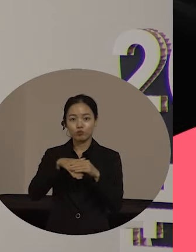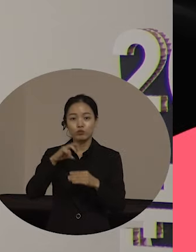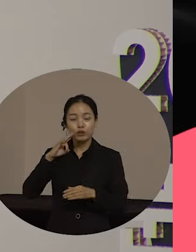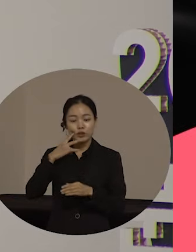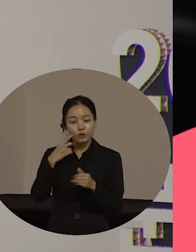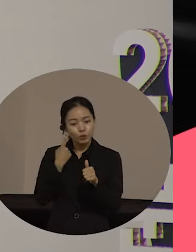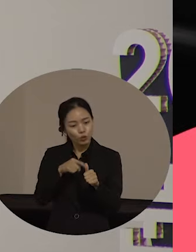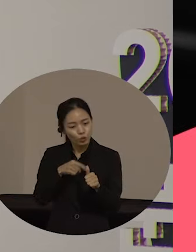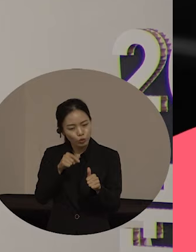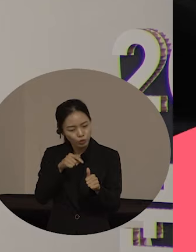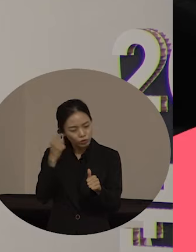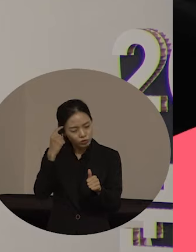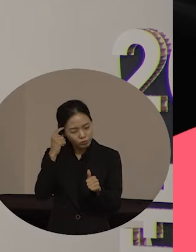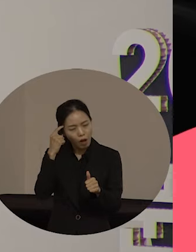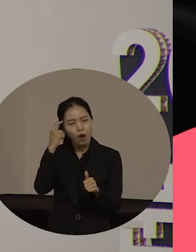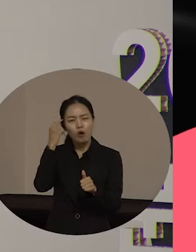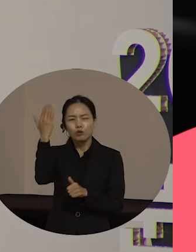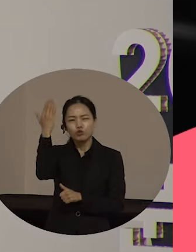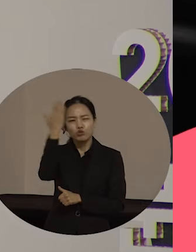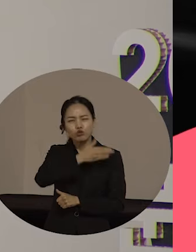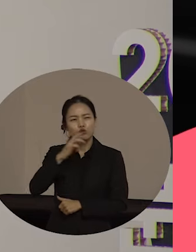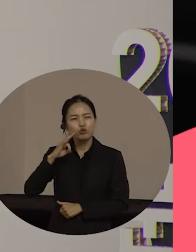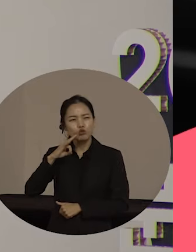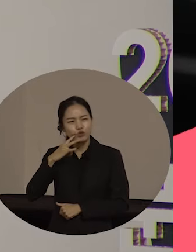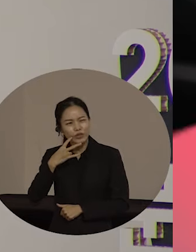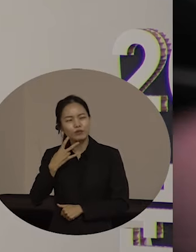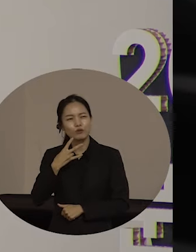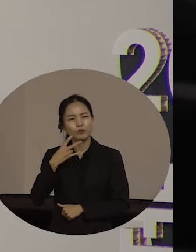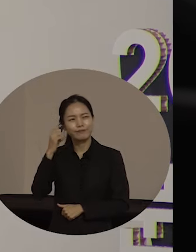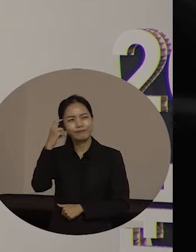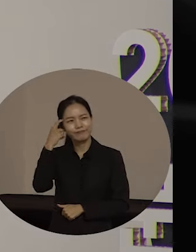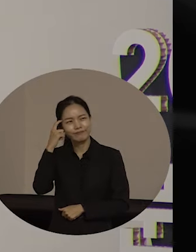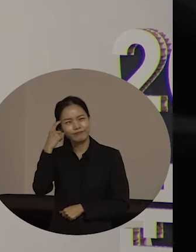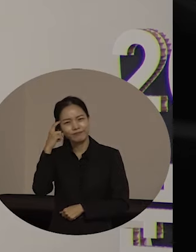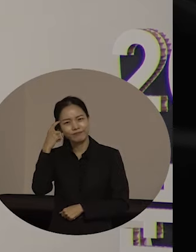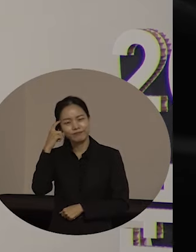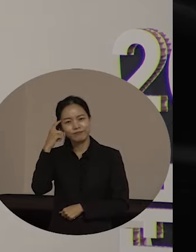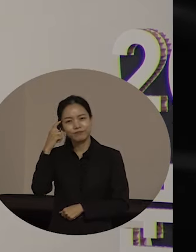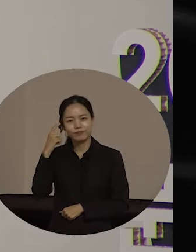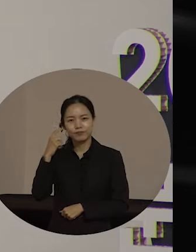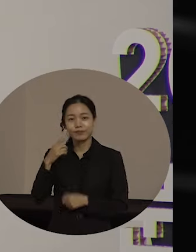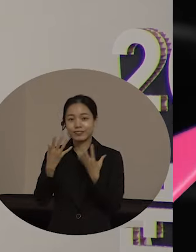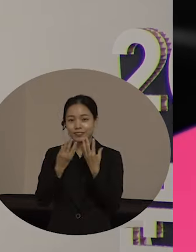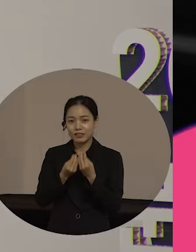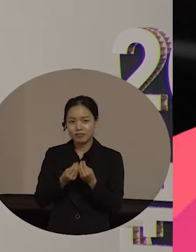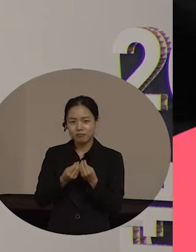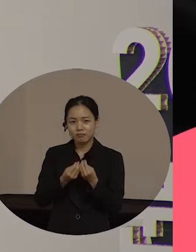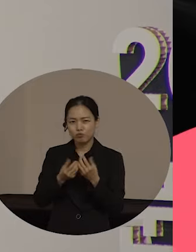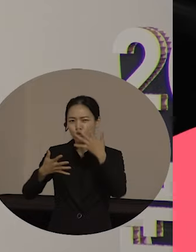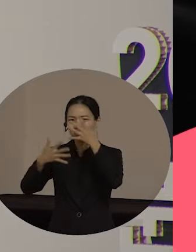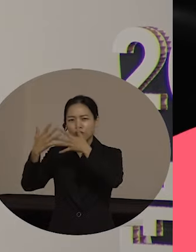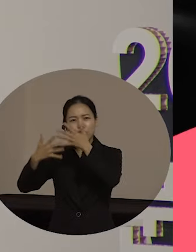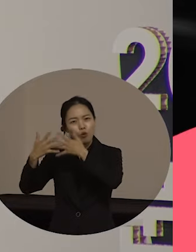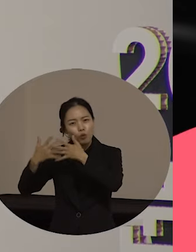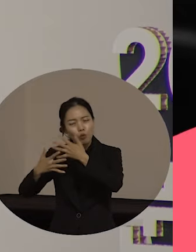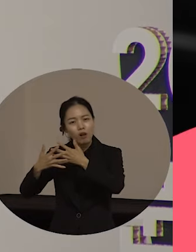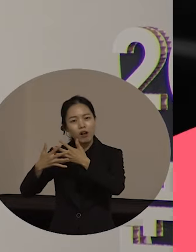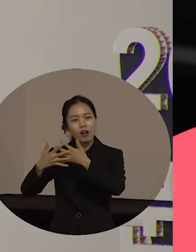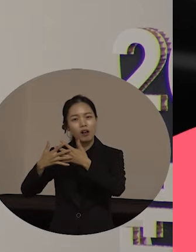교육하면 순수 예술만 생각하는데 그래서 영화라든지 아니면 뭐 대중음악이라든지